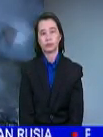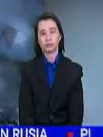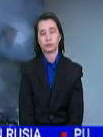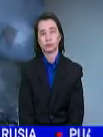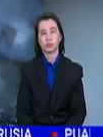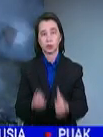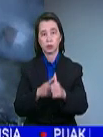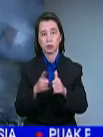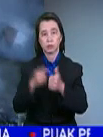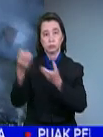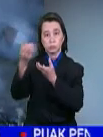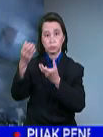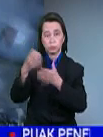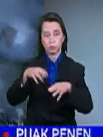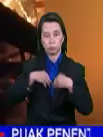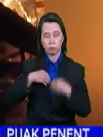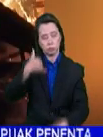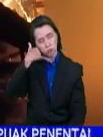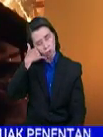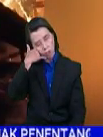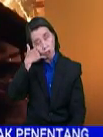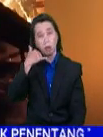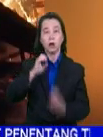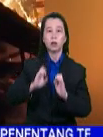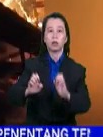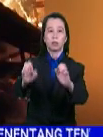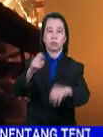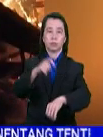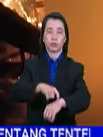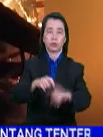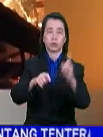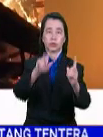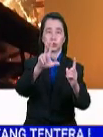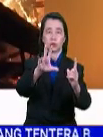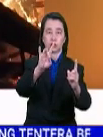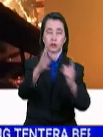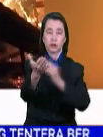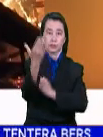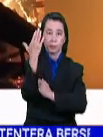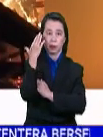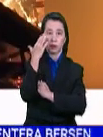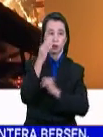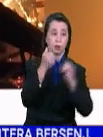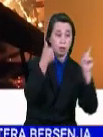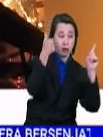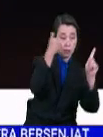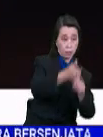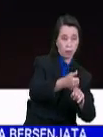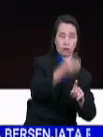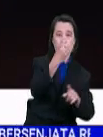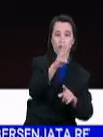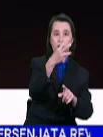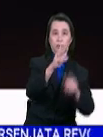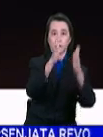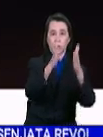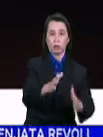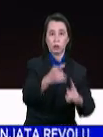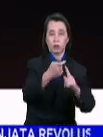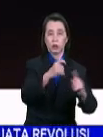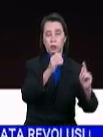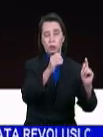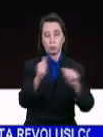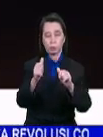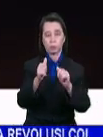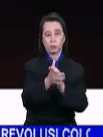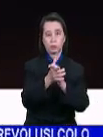terdahulu pihak membawa menerima panggilan kecemasan pada pukul 138 pagi dan telah mengerahkan 16 anggota dari Balai